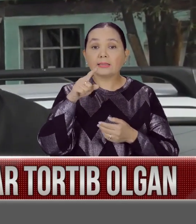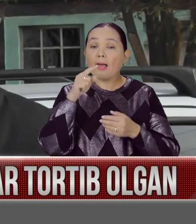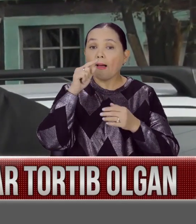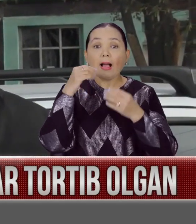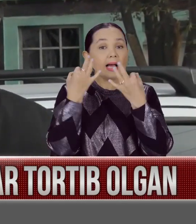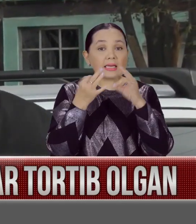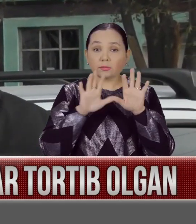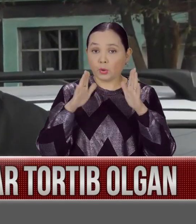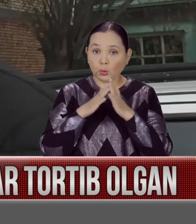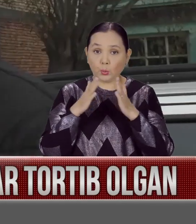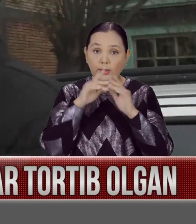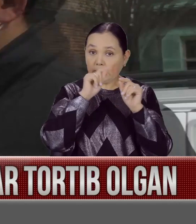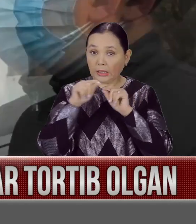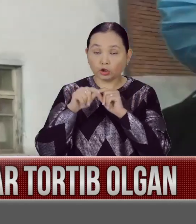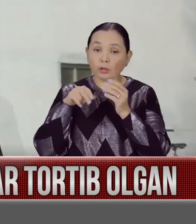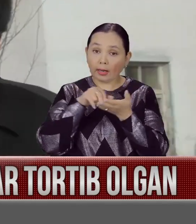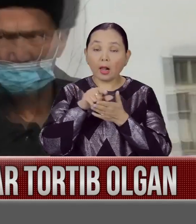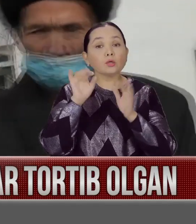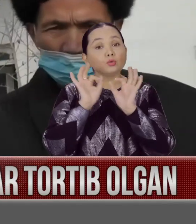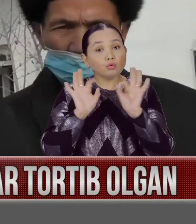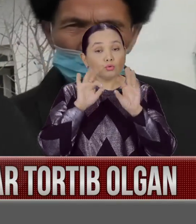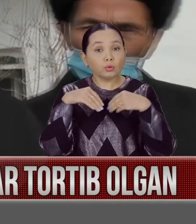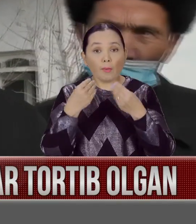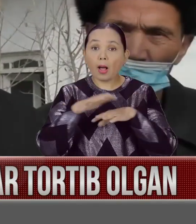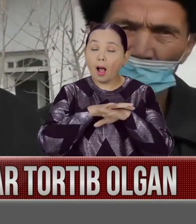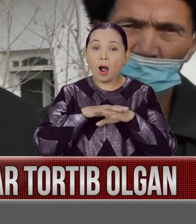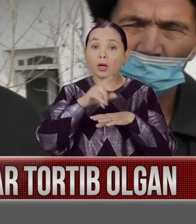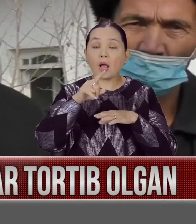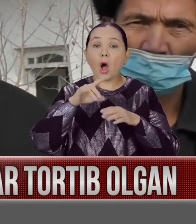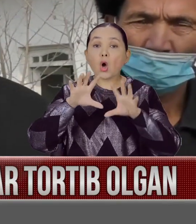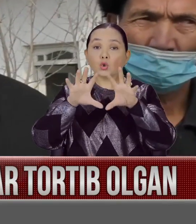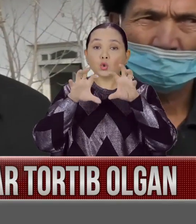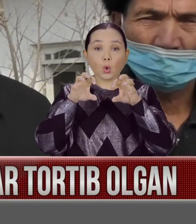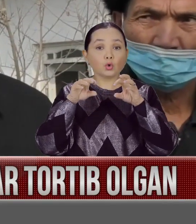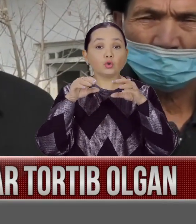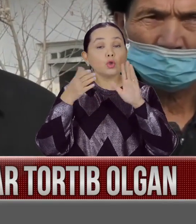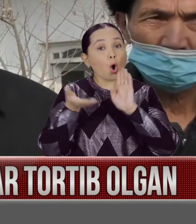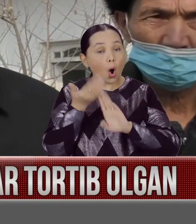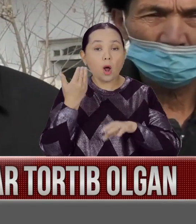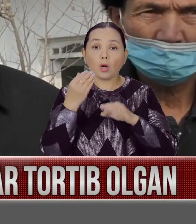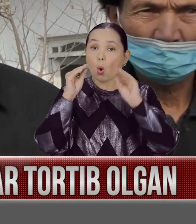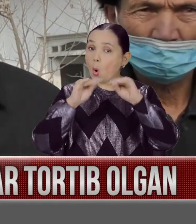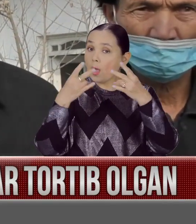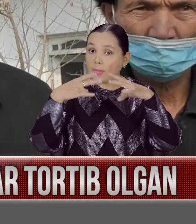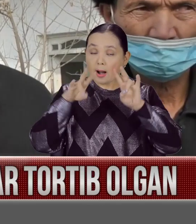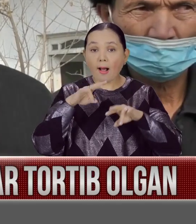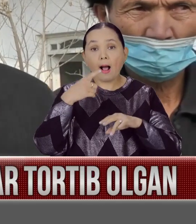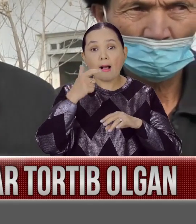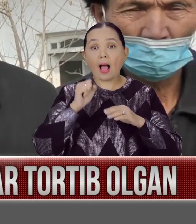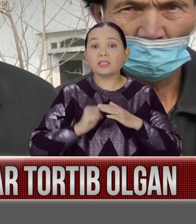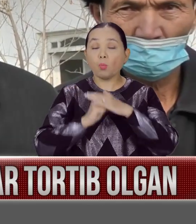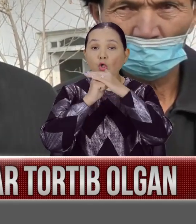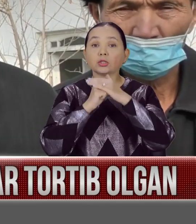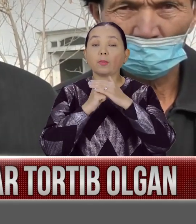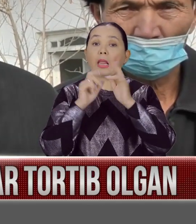Men kelsam kirgizmaydi uyga. Aholiga masalan tushuntiryapmiz, so'rg'ichingni o'l. Qo'yma deyapmiz, lekin gaz bosimini ma'lum qilib ber,